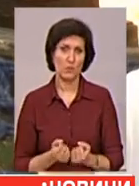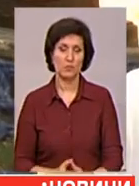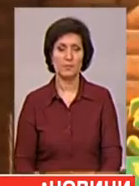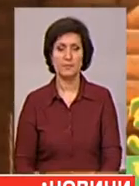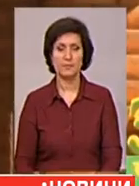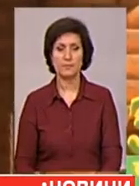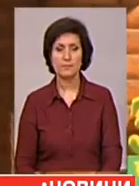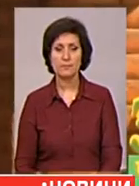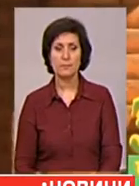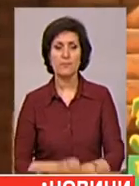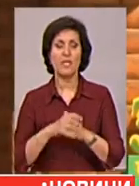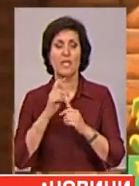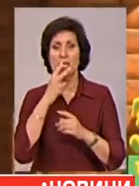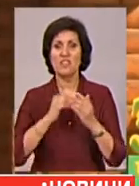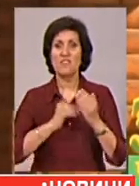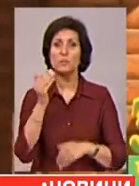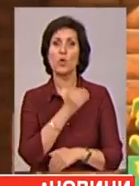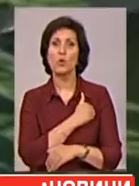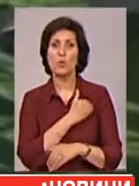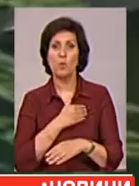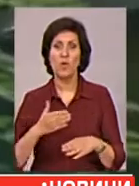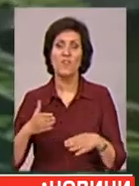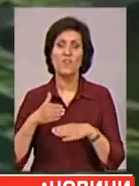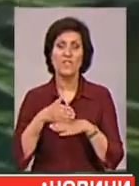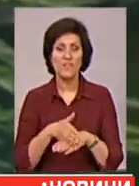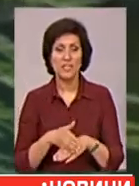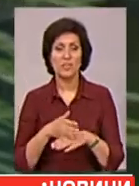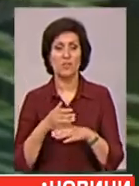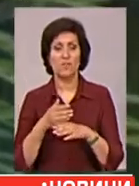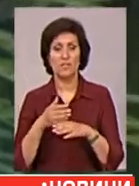спеку. Попри високу температуру, відвідувачів у зоопарку не